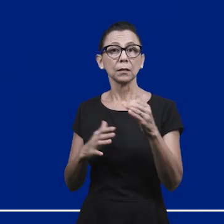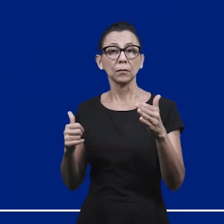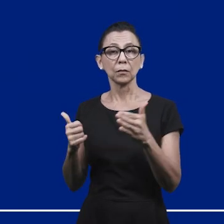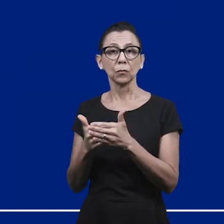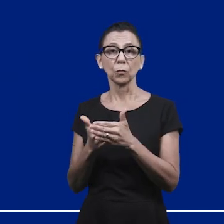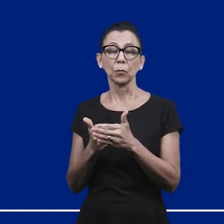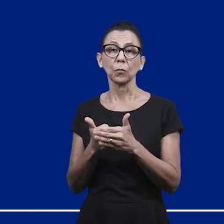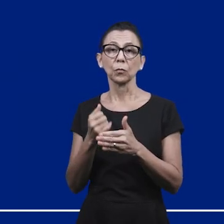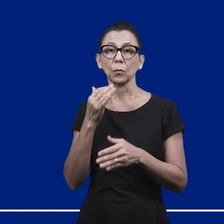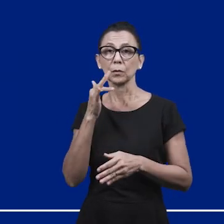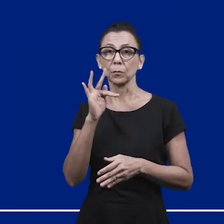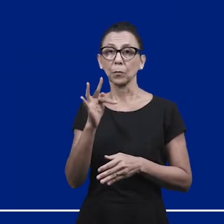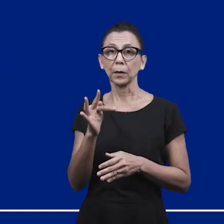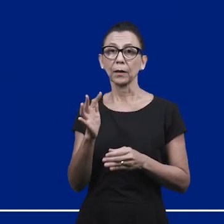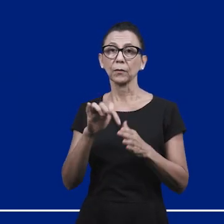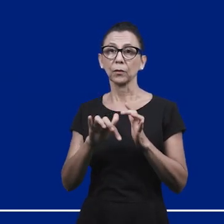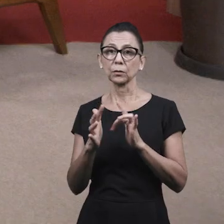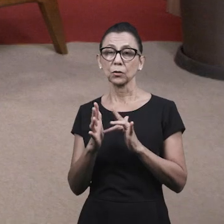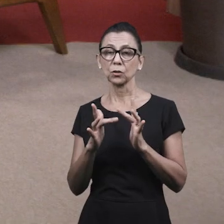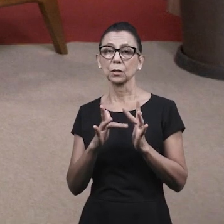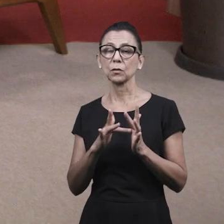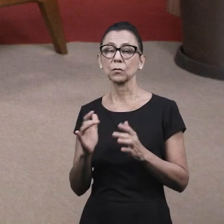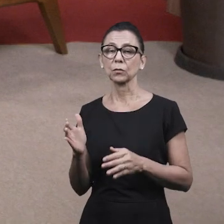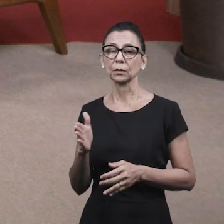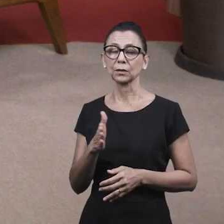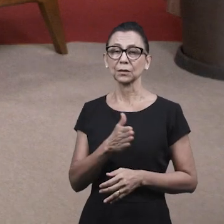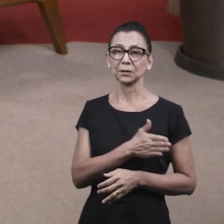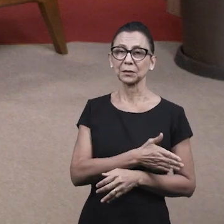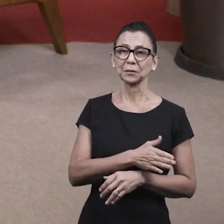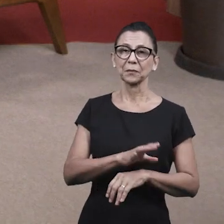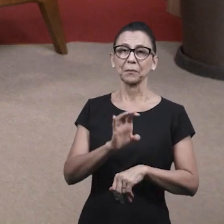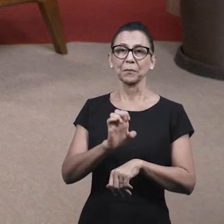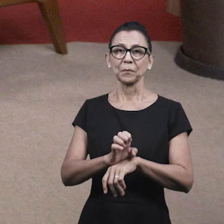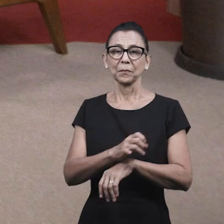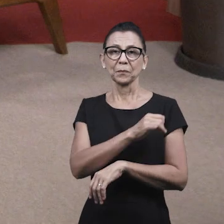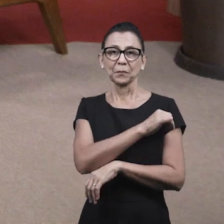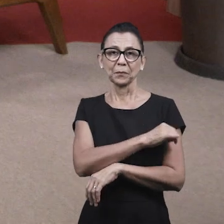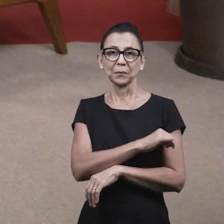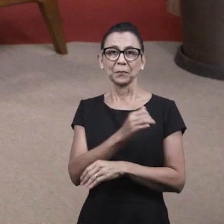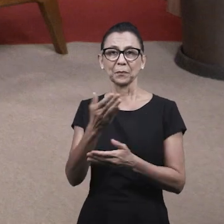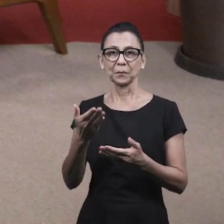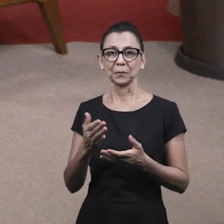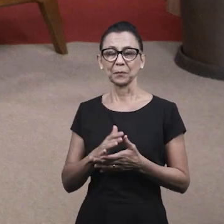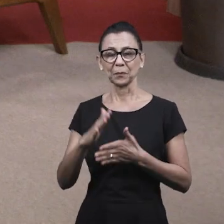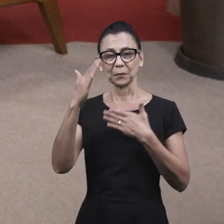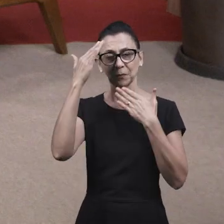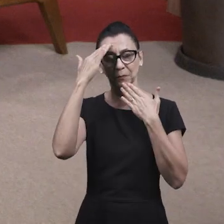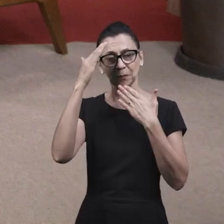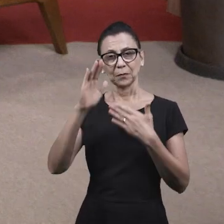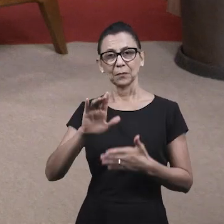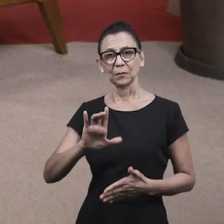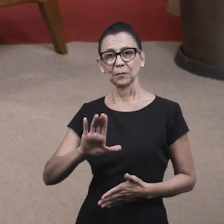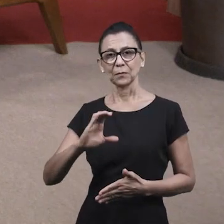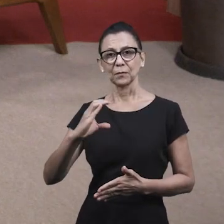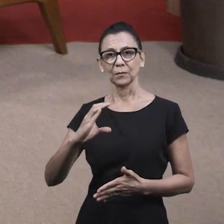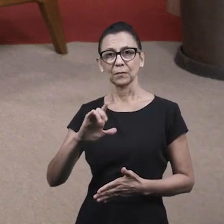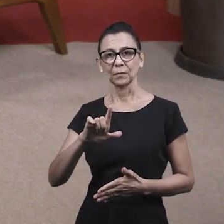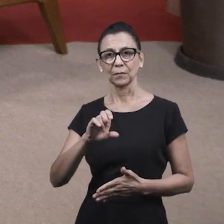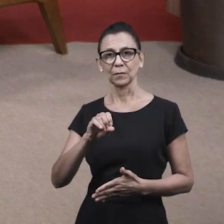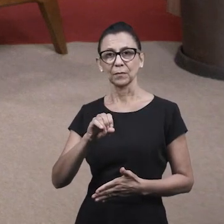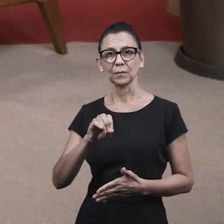dans cette dernière heure. Ça, c'est la contribution envoyée par Claudima Padro de Niterói, Rio de